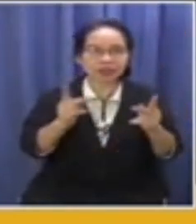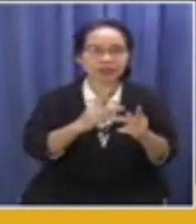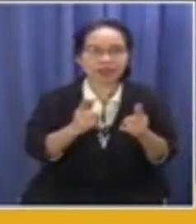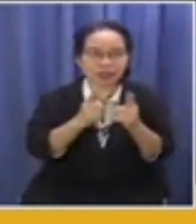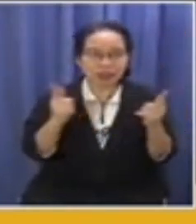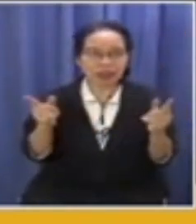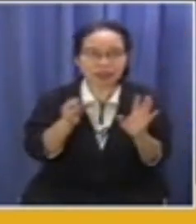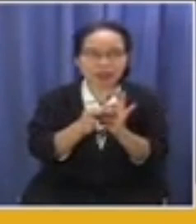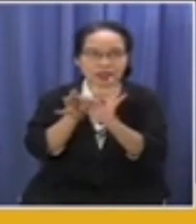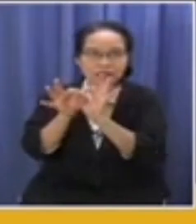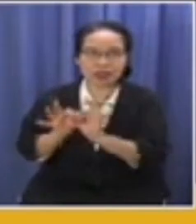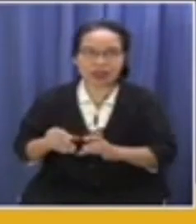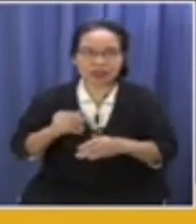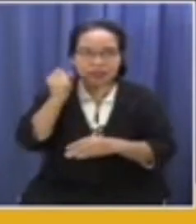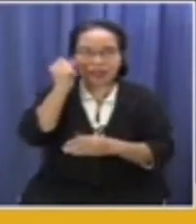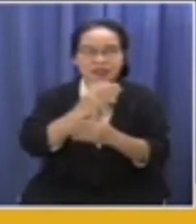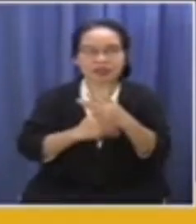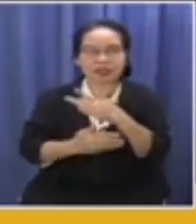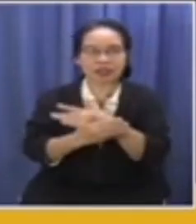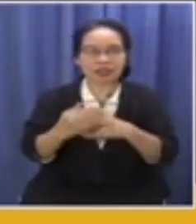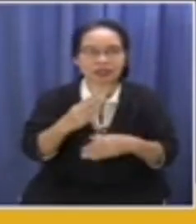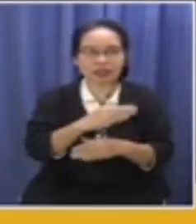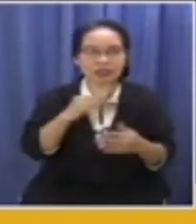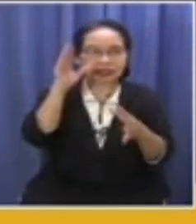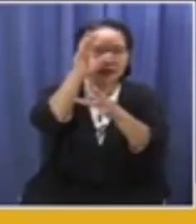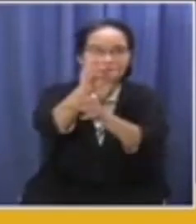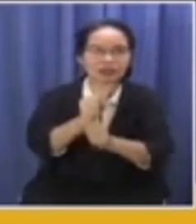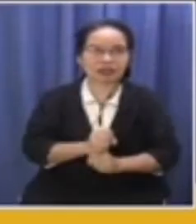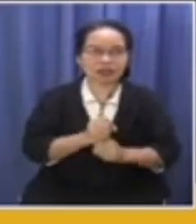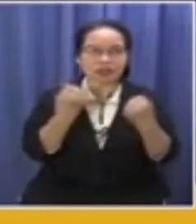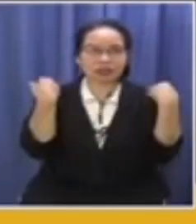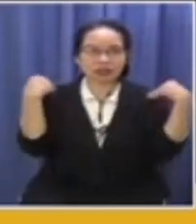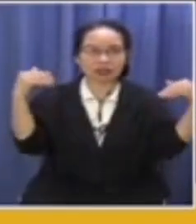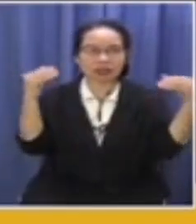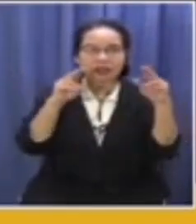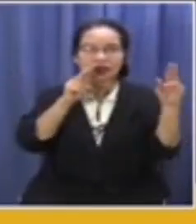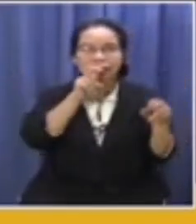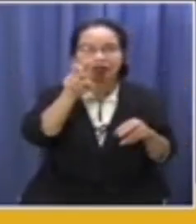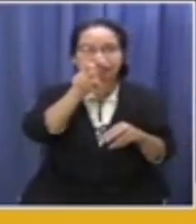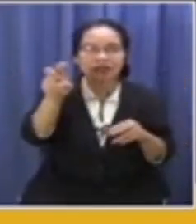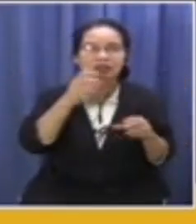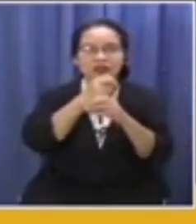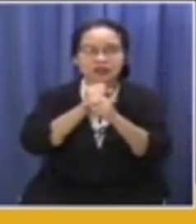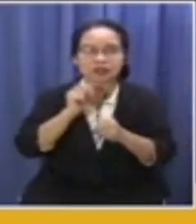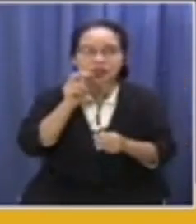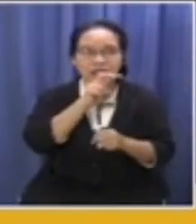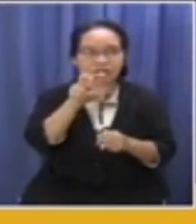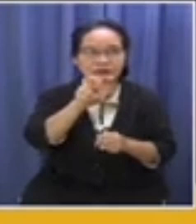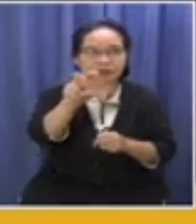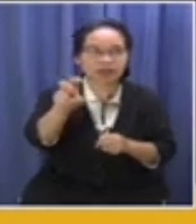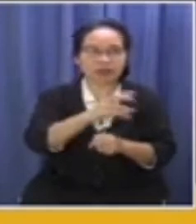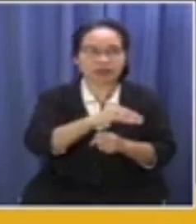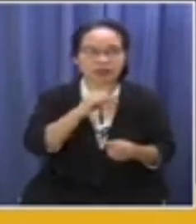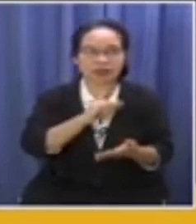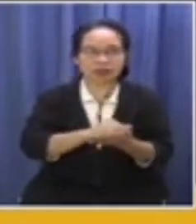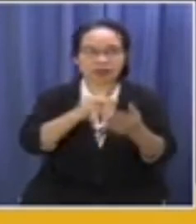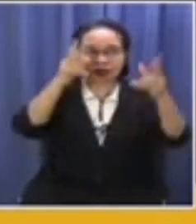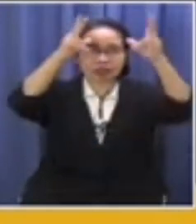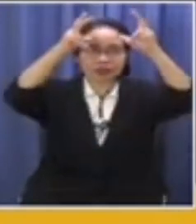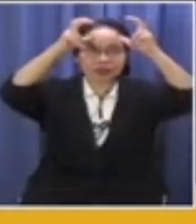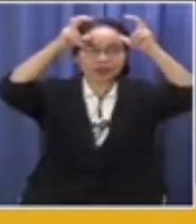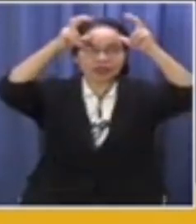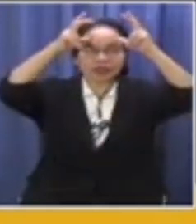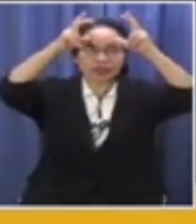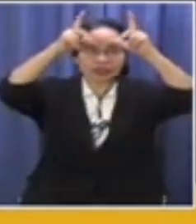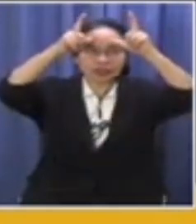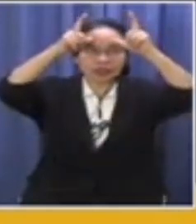malaking tanikala sa kanyang kamay at sinunggaban niya ang dragon ang matandang ahas na siyang diyablo at